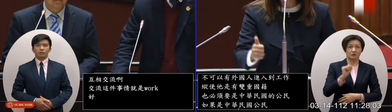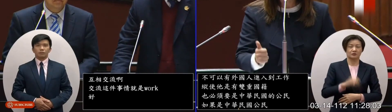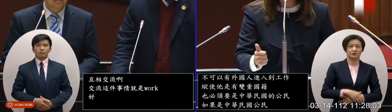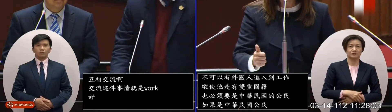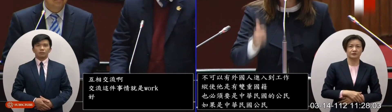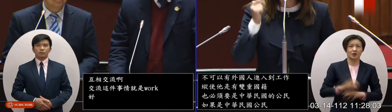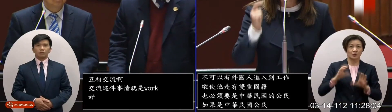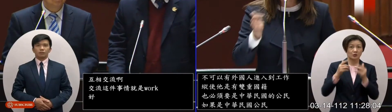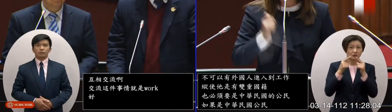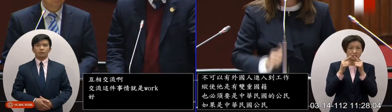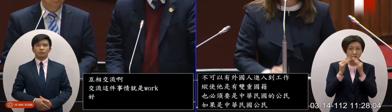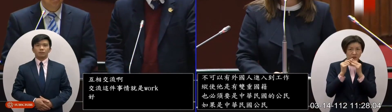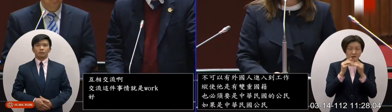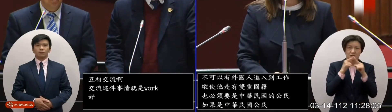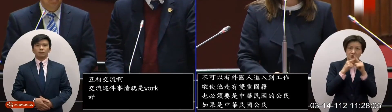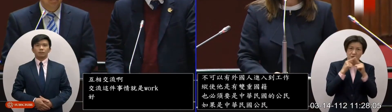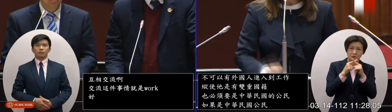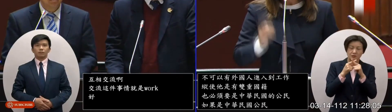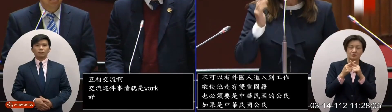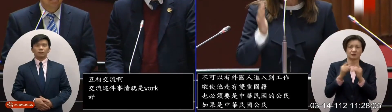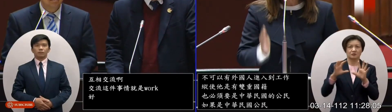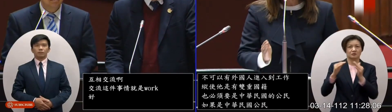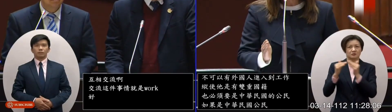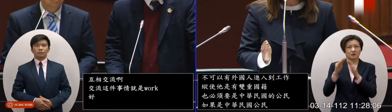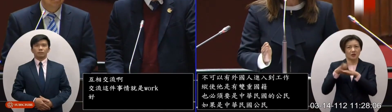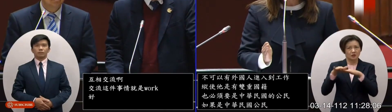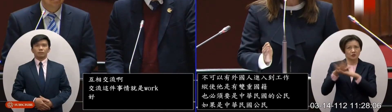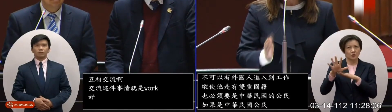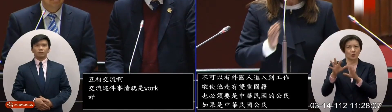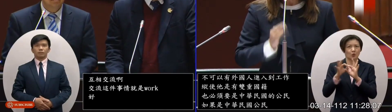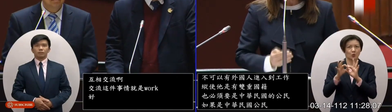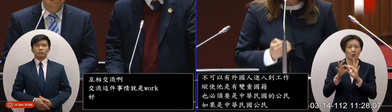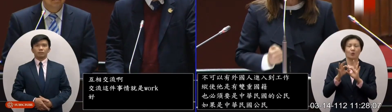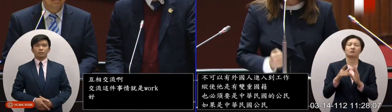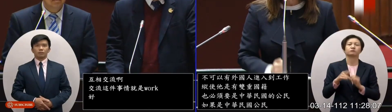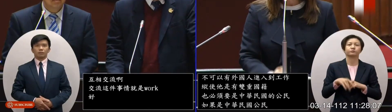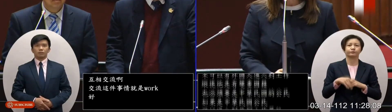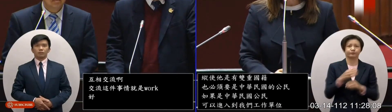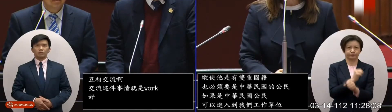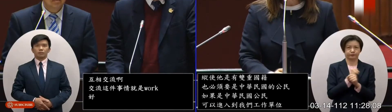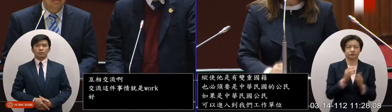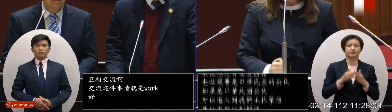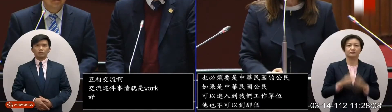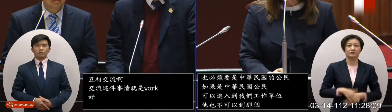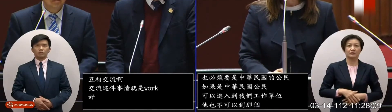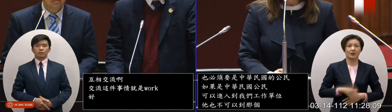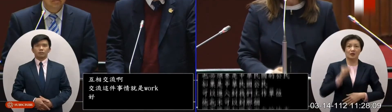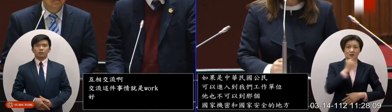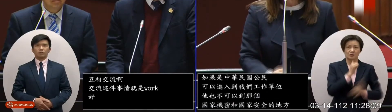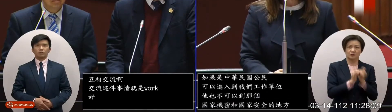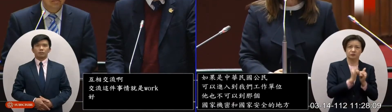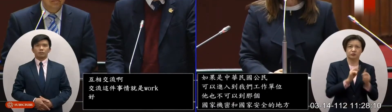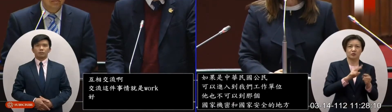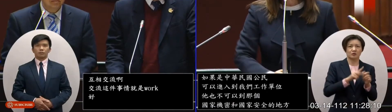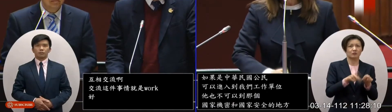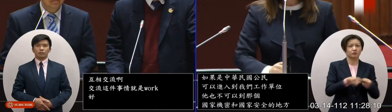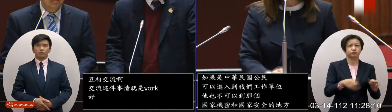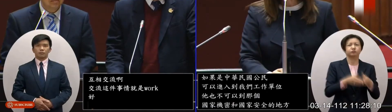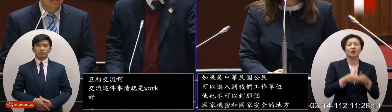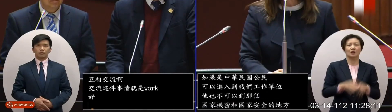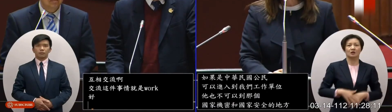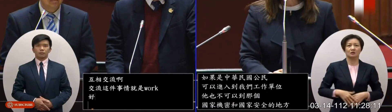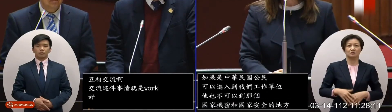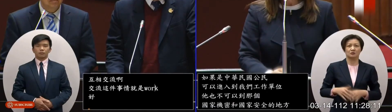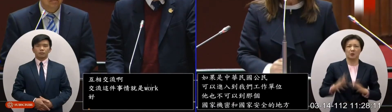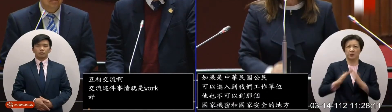国家机密跟国家安全的地方。所以你刚刚讲的，我们人民要不要和平？要 要，我们要不要战争？我们不